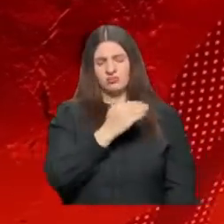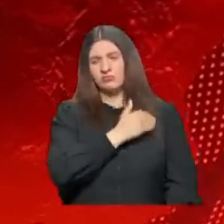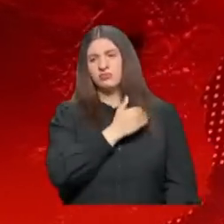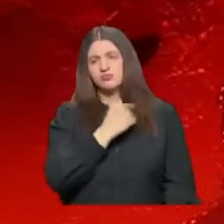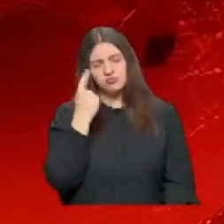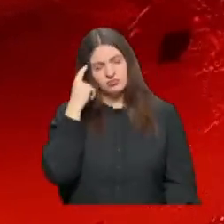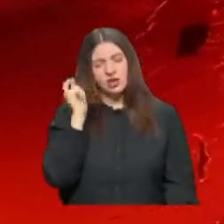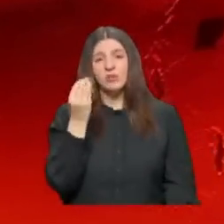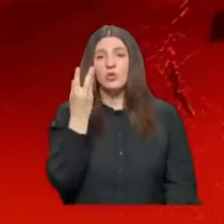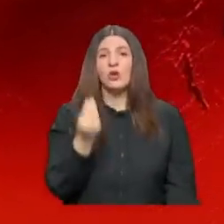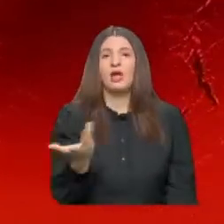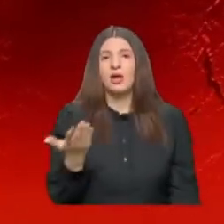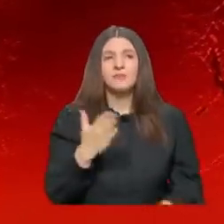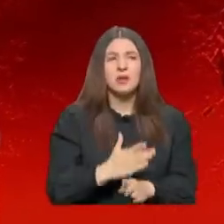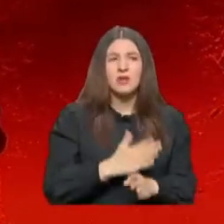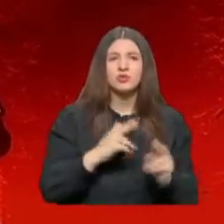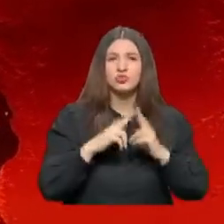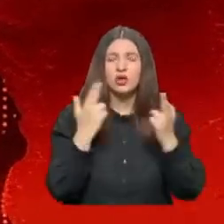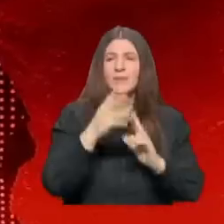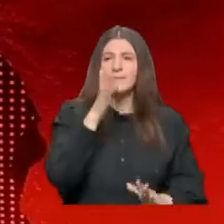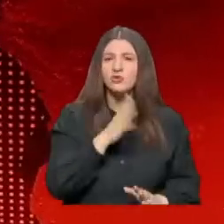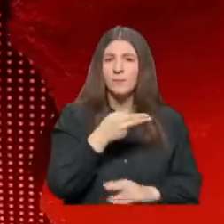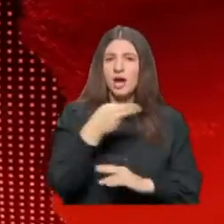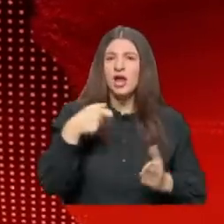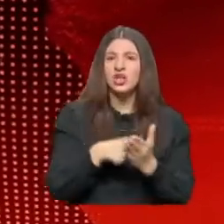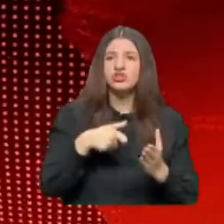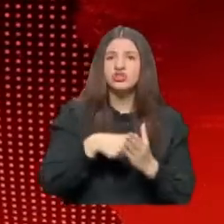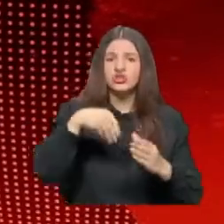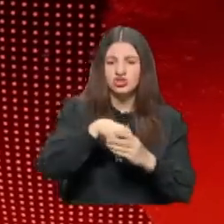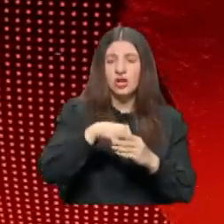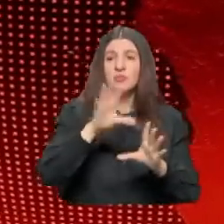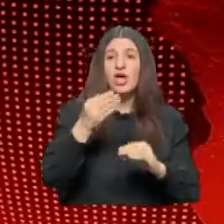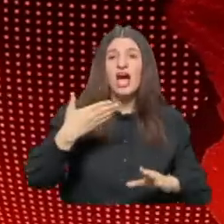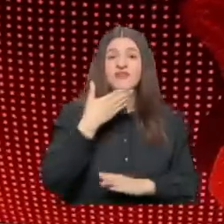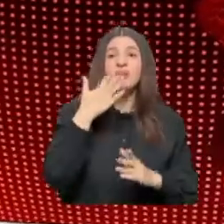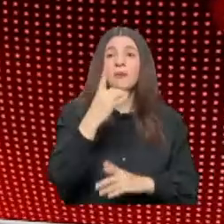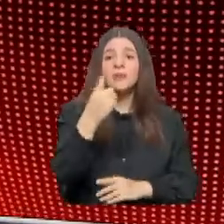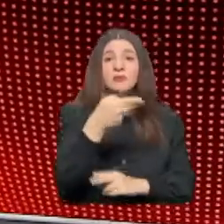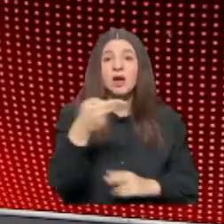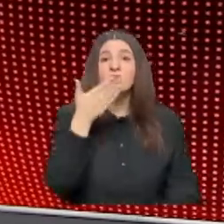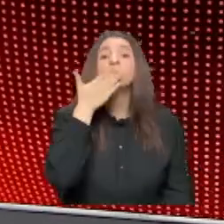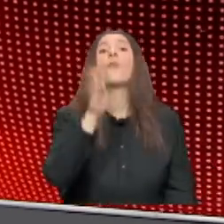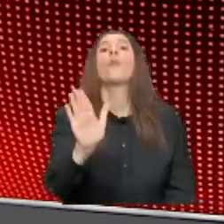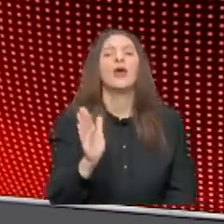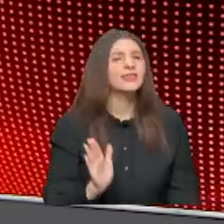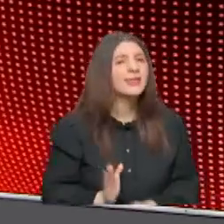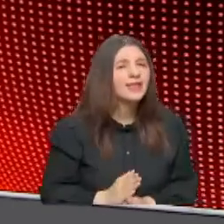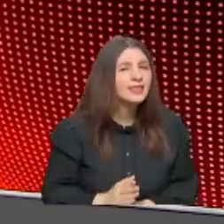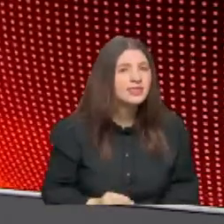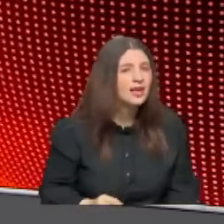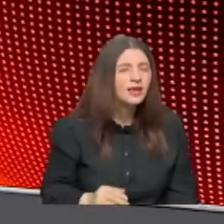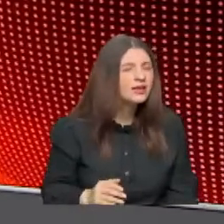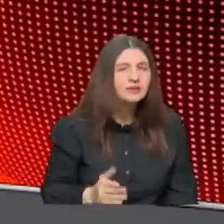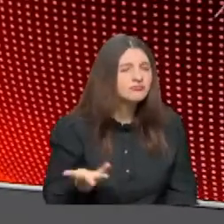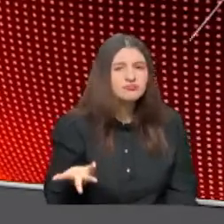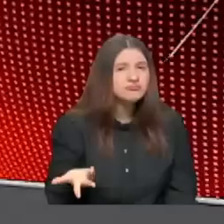olur. Memleketin dünyanın 500 markası arasında bütün avantajlara rağmen bir tane markası yok. Neden? Neden